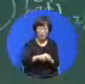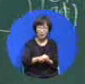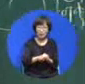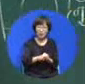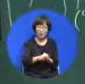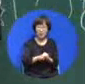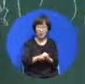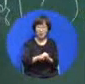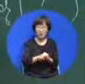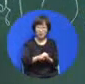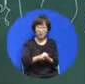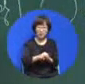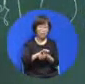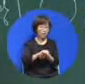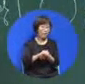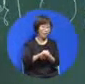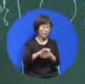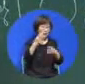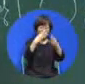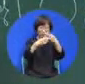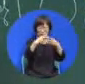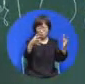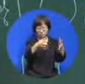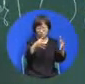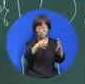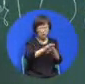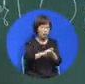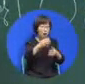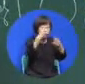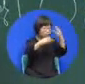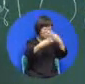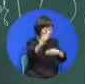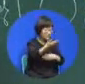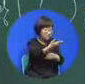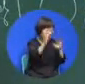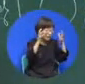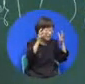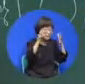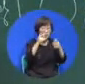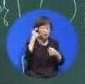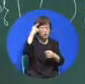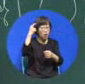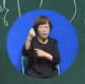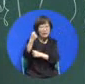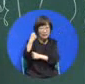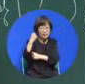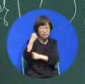아이들은 지금 영적 힘이 없어요. Our children lack spiritual strength right now.